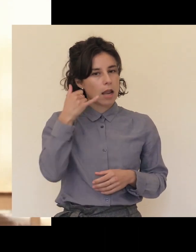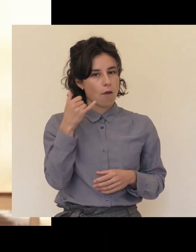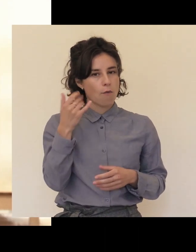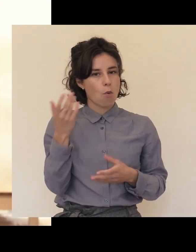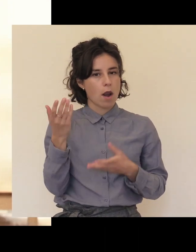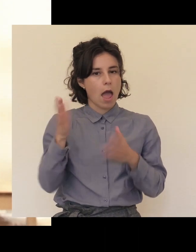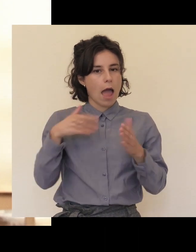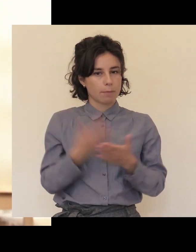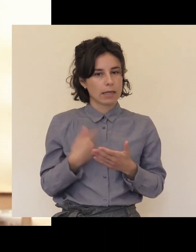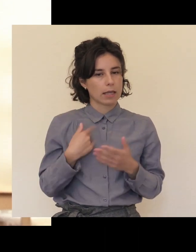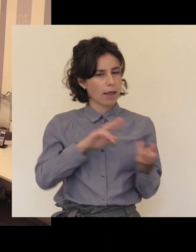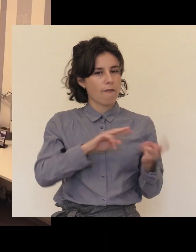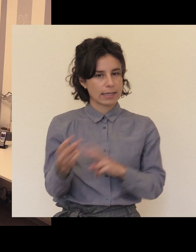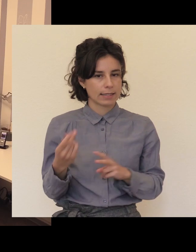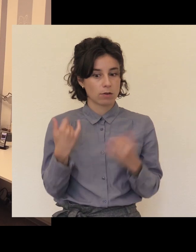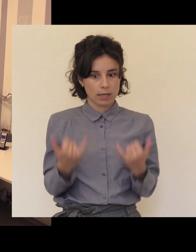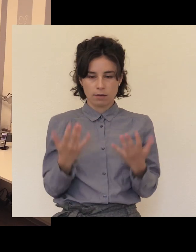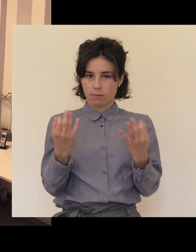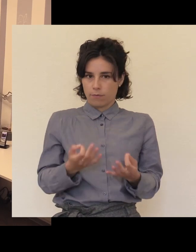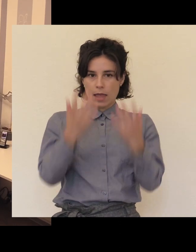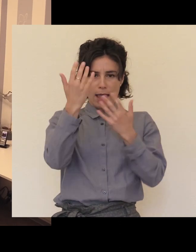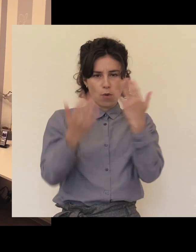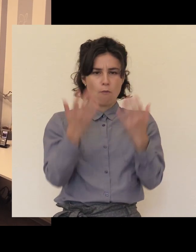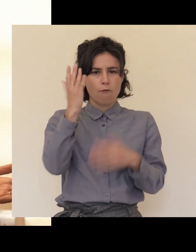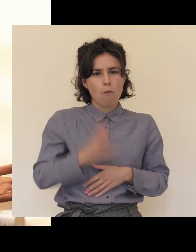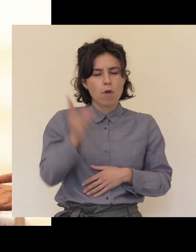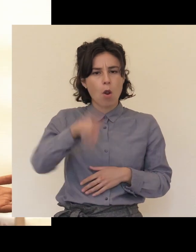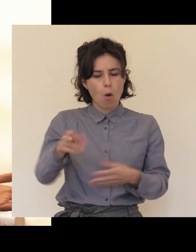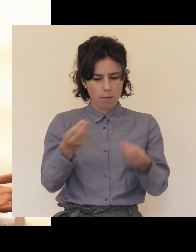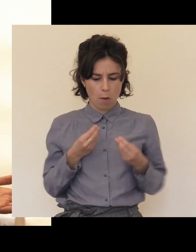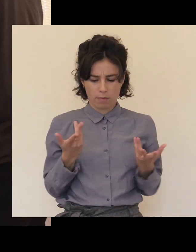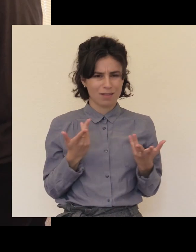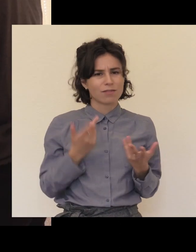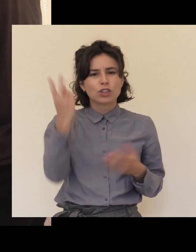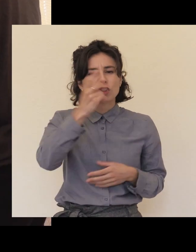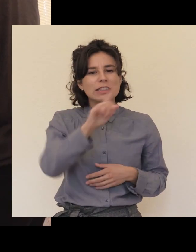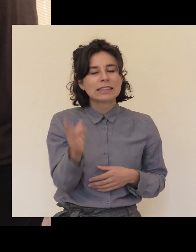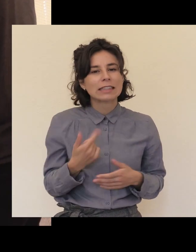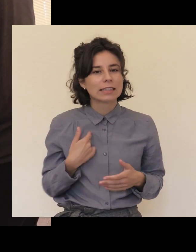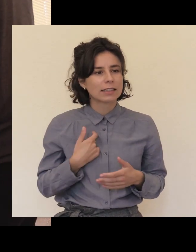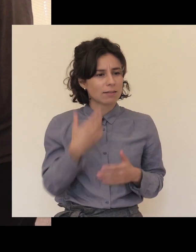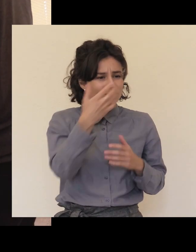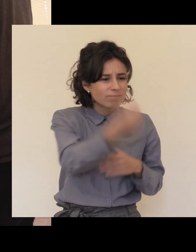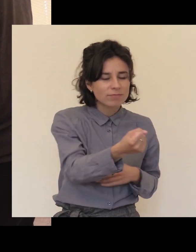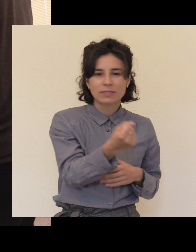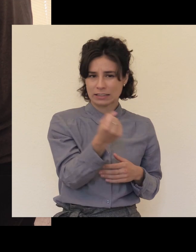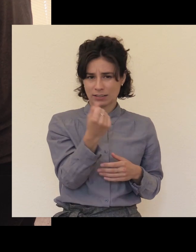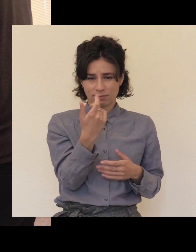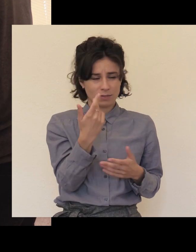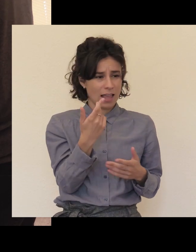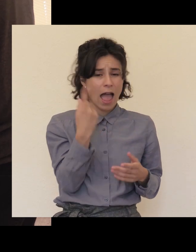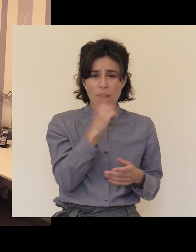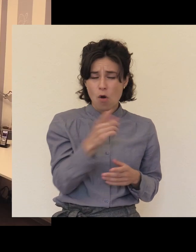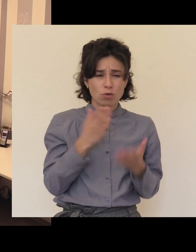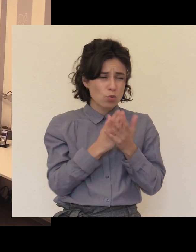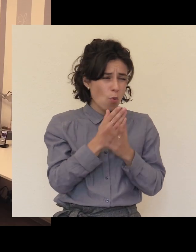habe ich ja gewechselt. So, und jetzt habe ich eine Rechnung von 500 Euro. Ich weiß nicht, wieso. Ich verstehe es nicht, ja. Ich erreiche da niemanden. Seit einer Woche rufe